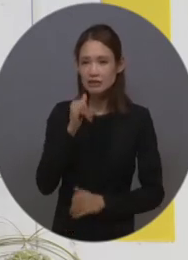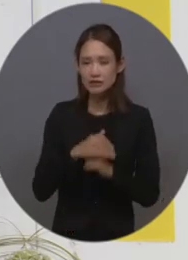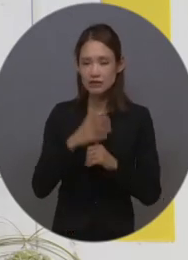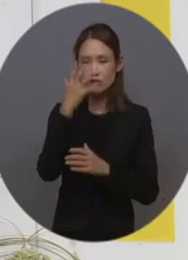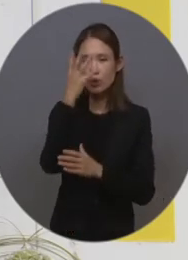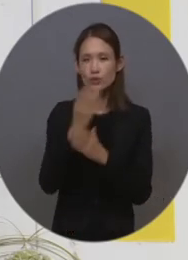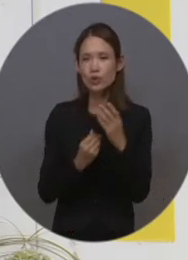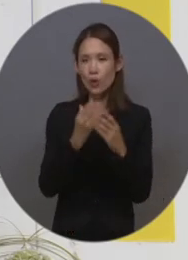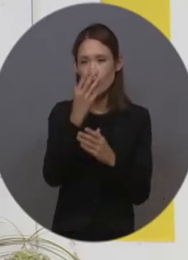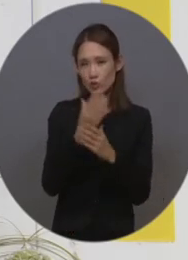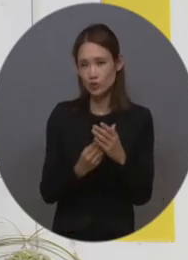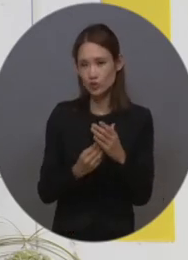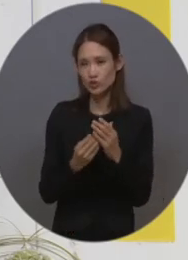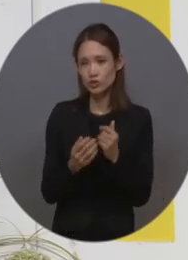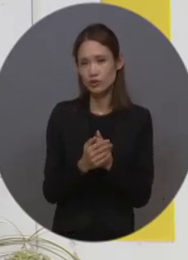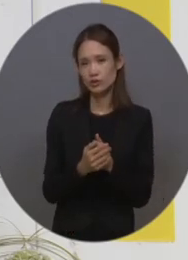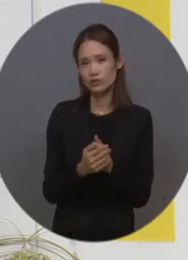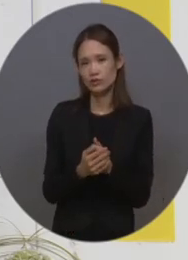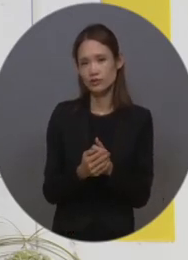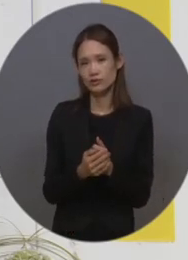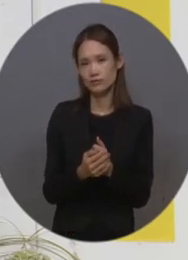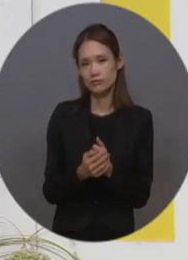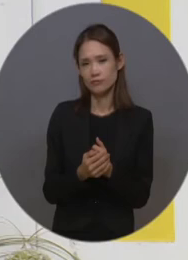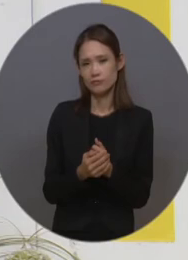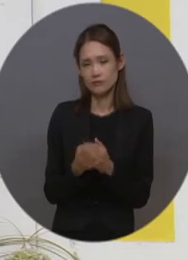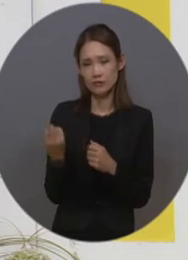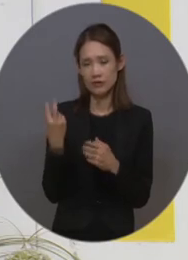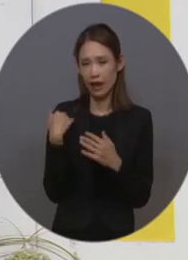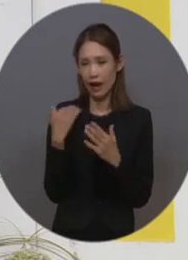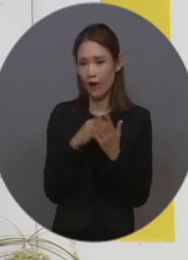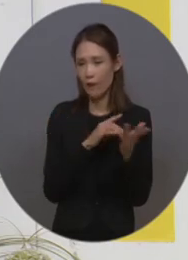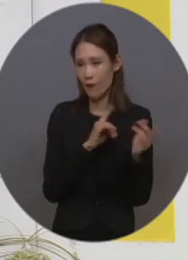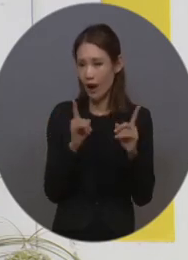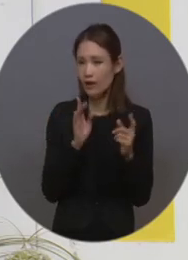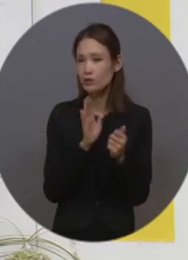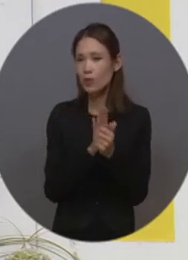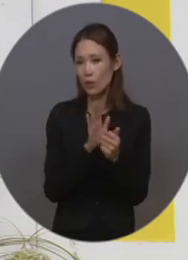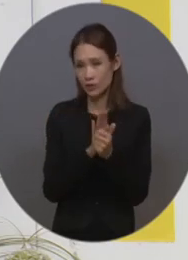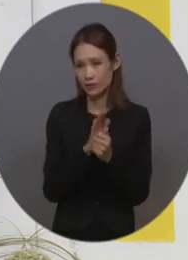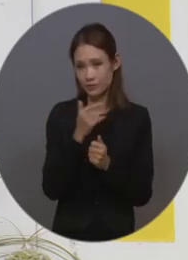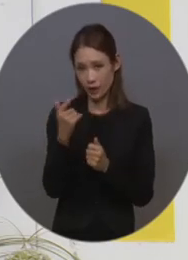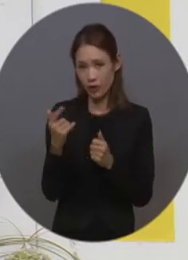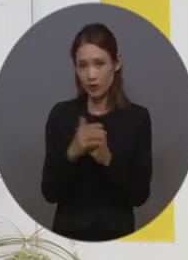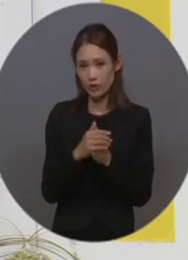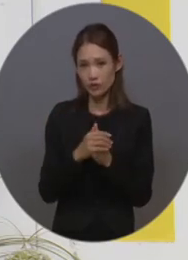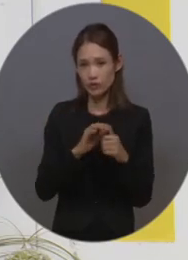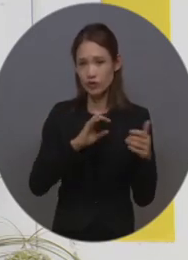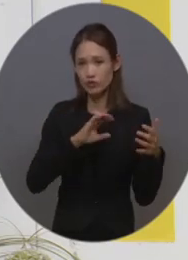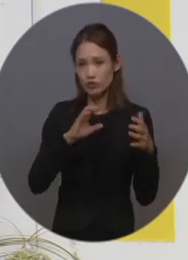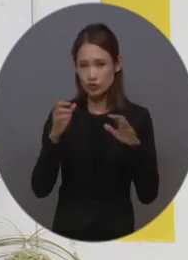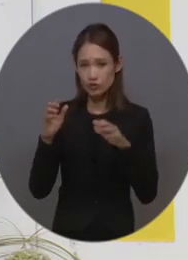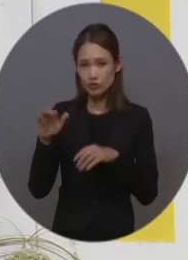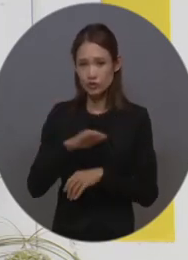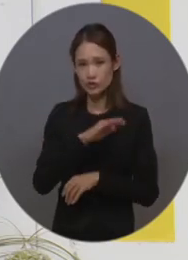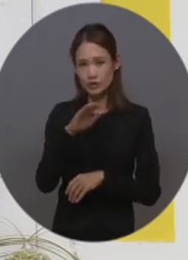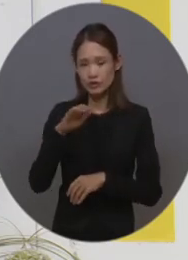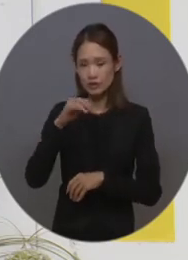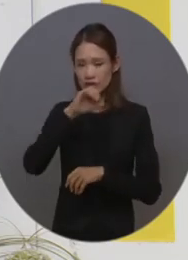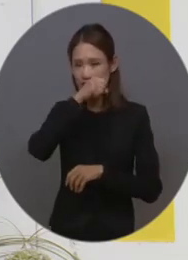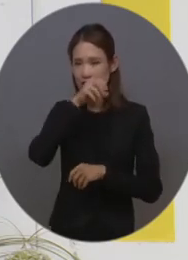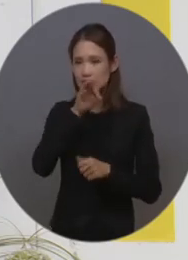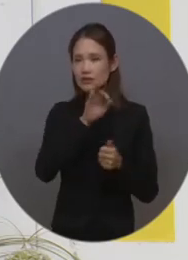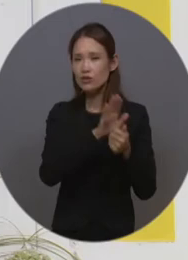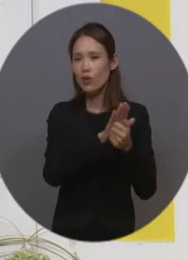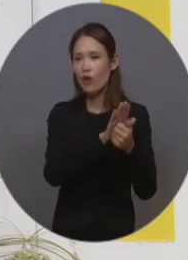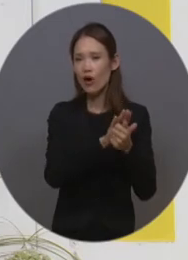하는데 굉장히 그 재활에도 도움이 되고 또 국가적으로도 우리가 지원을 많이 해줘야